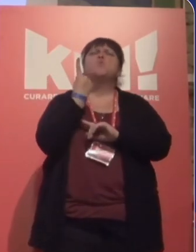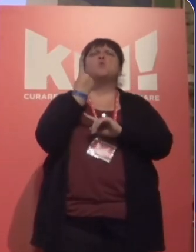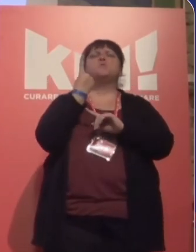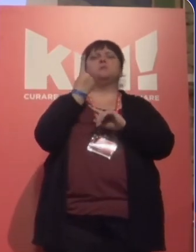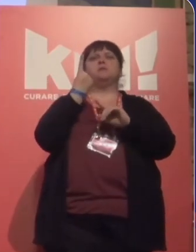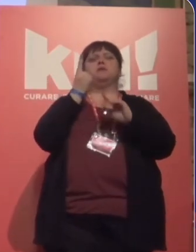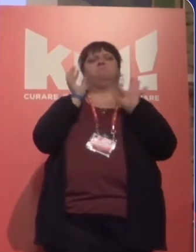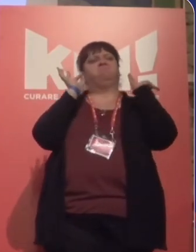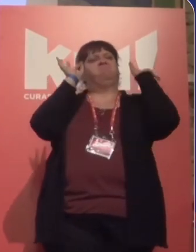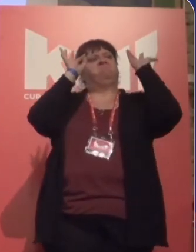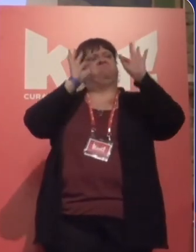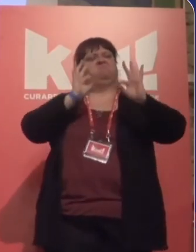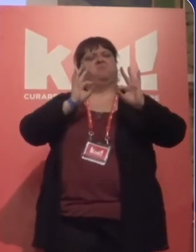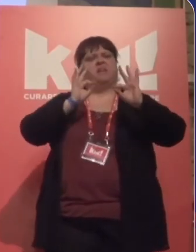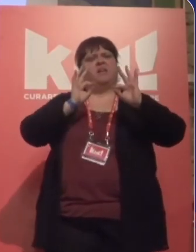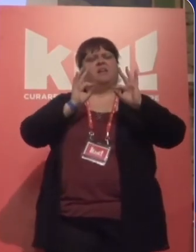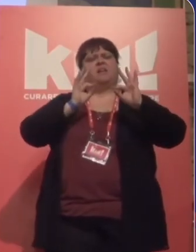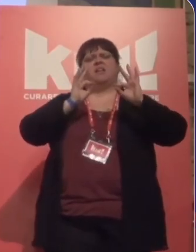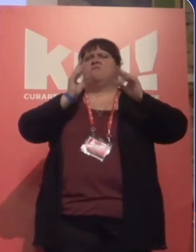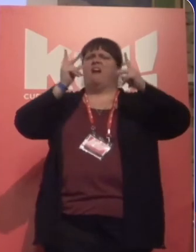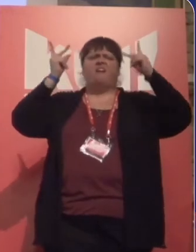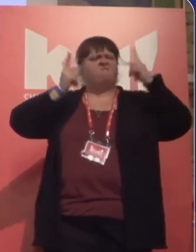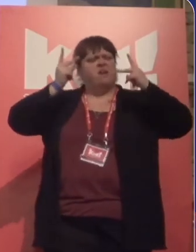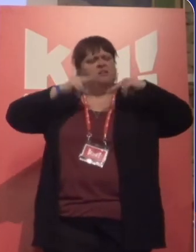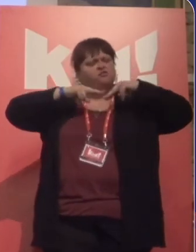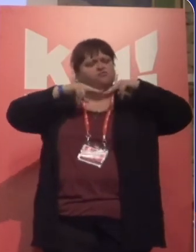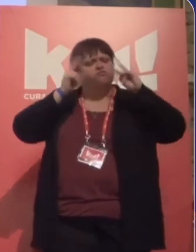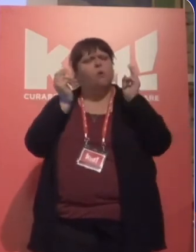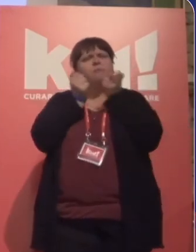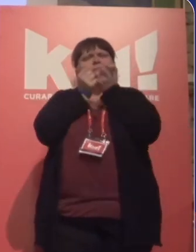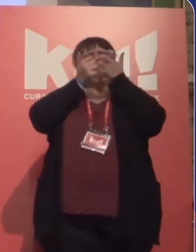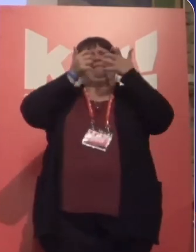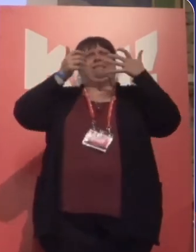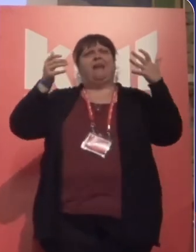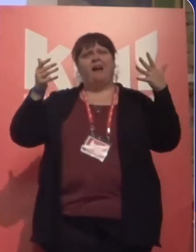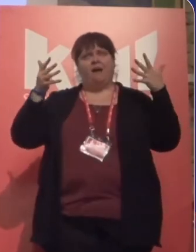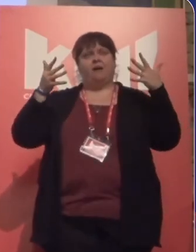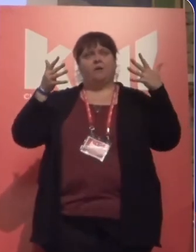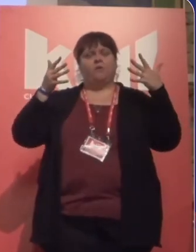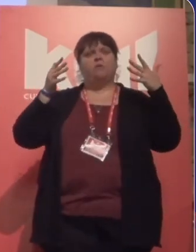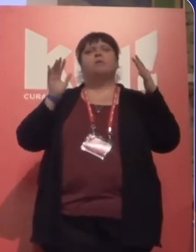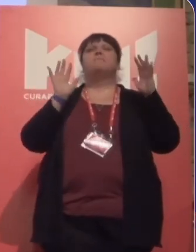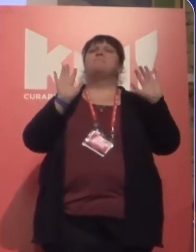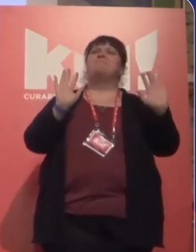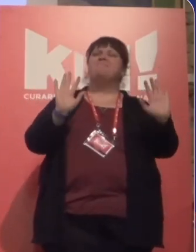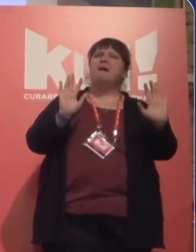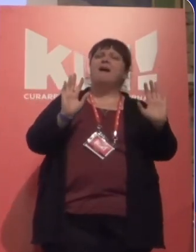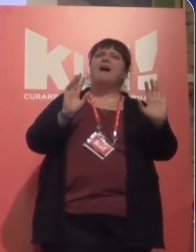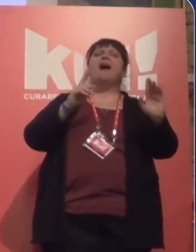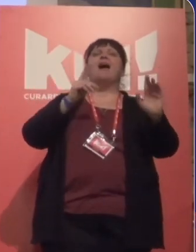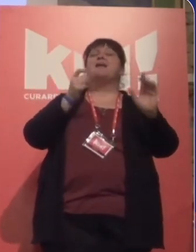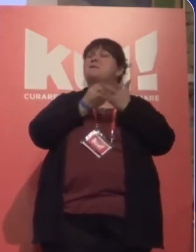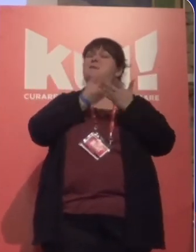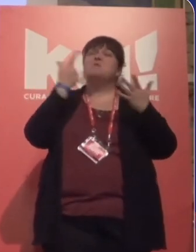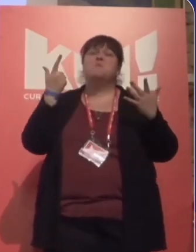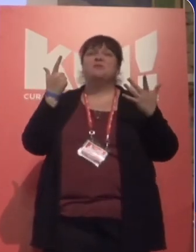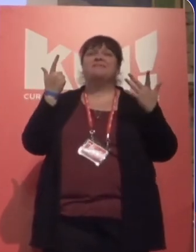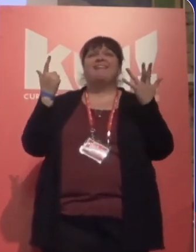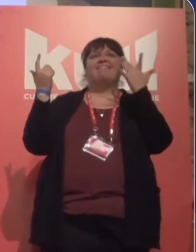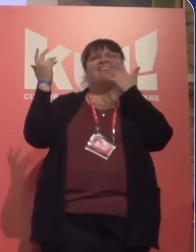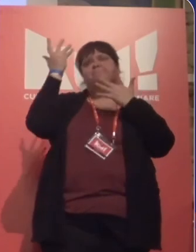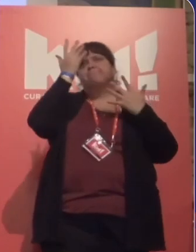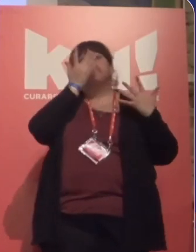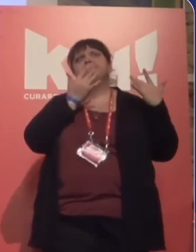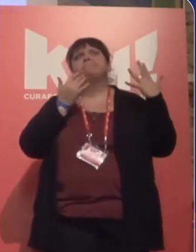a quello che poi ha provocato ciò che è accaduto ma riflettere sul contesto proprio per domandarci come